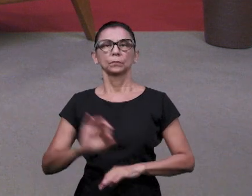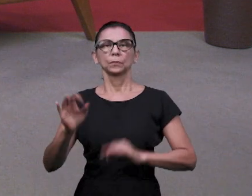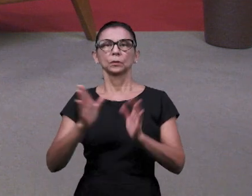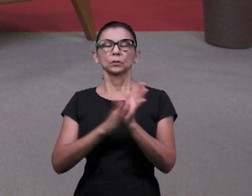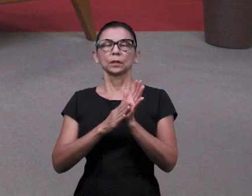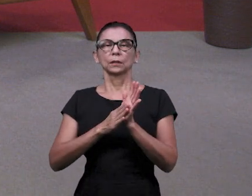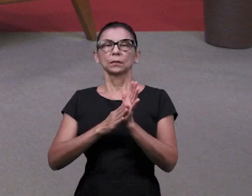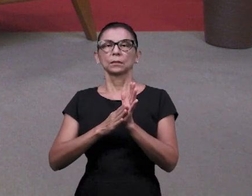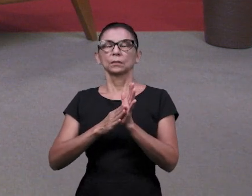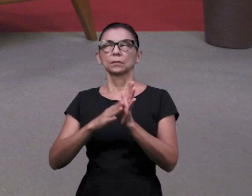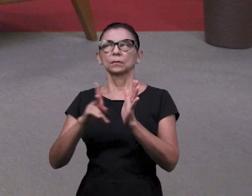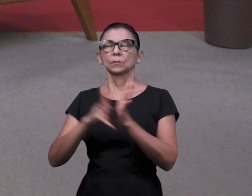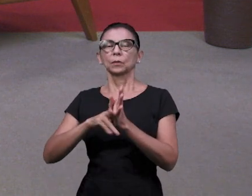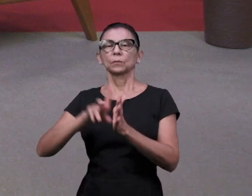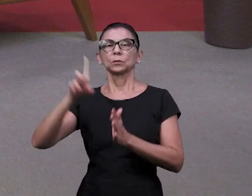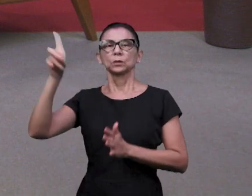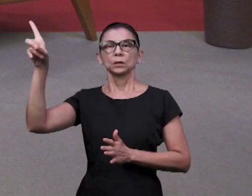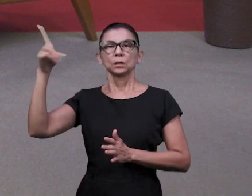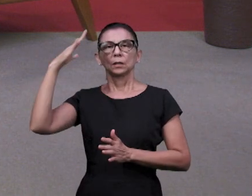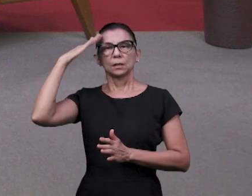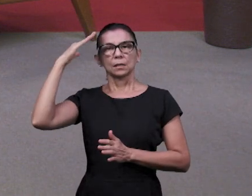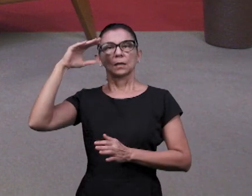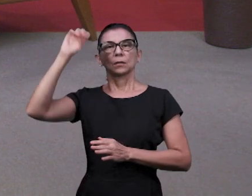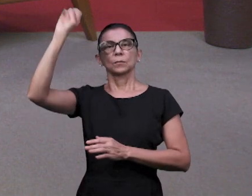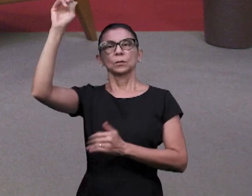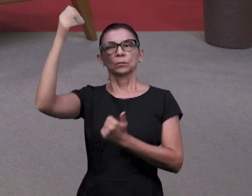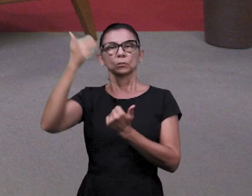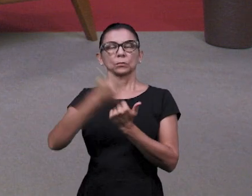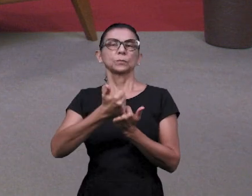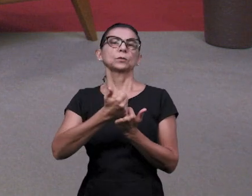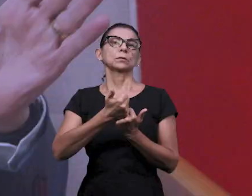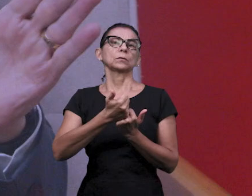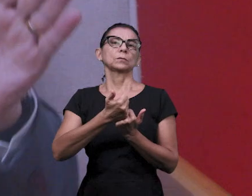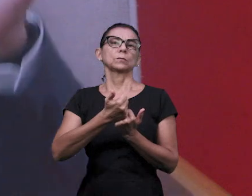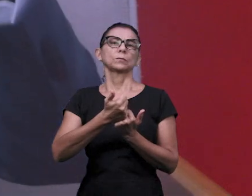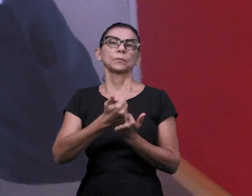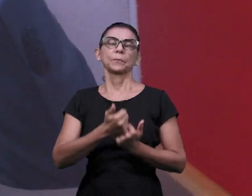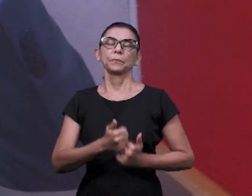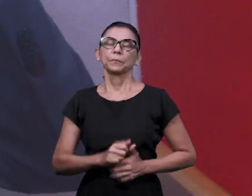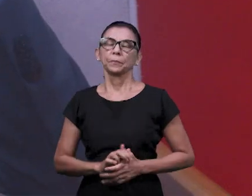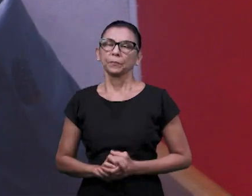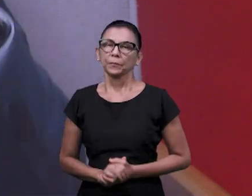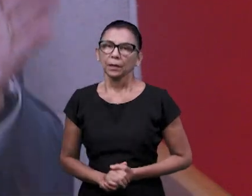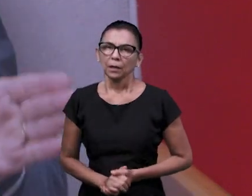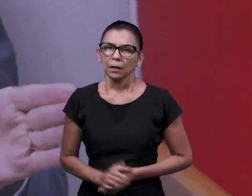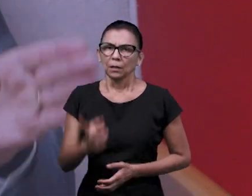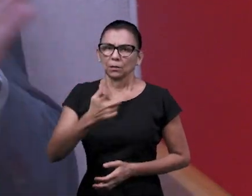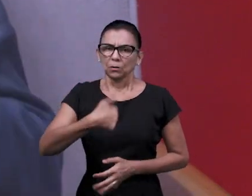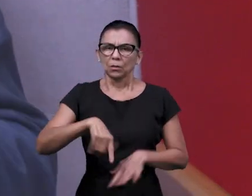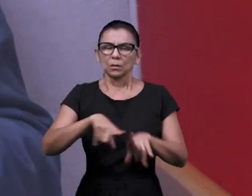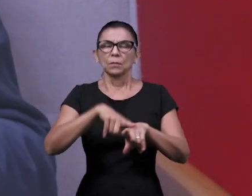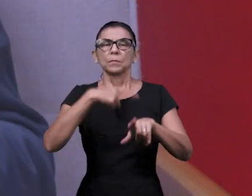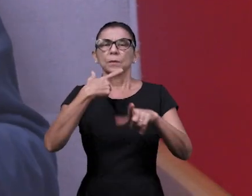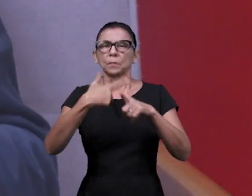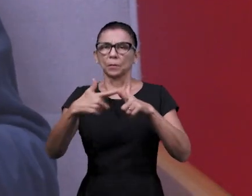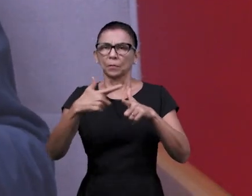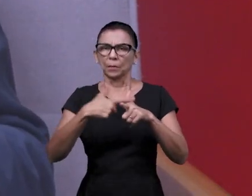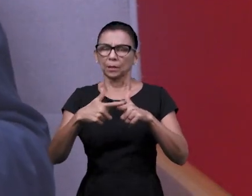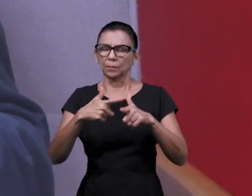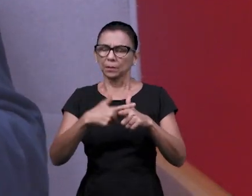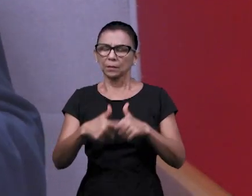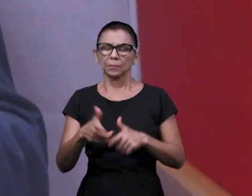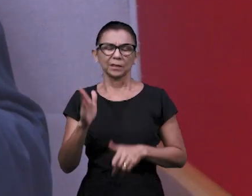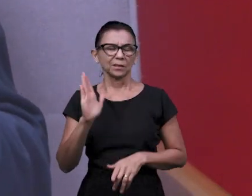cela montre des oppositions que nous, comme Église, nous faisons face. Maintenant, ce qui reste, n'est-ce pas, c'est